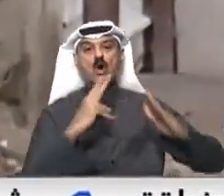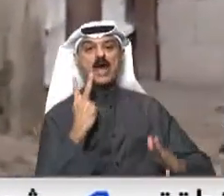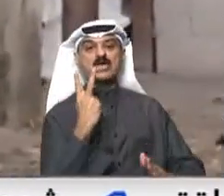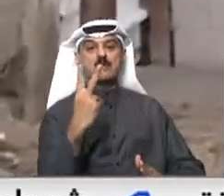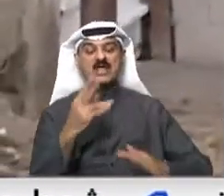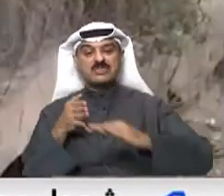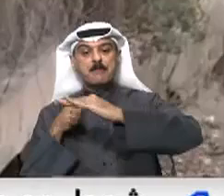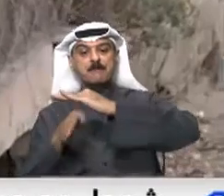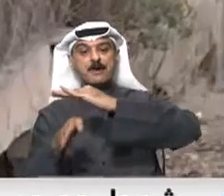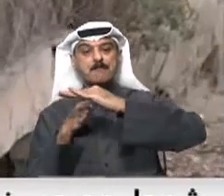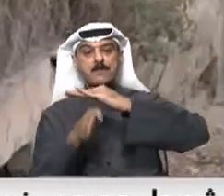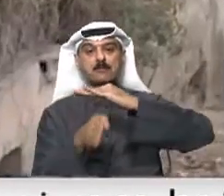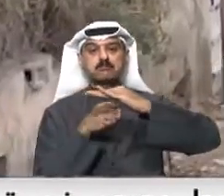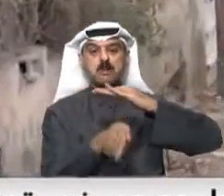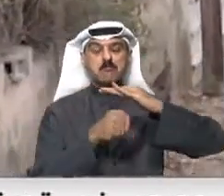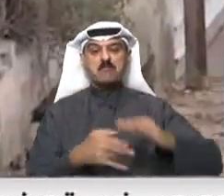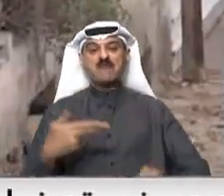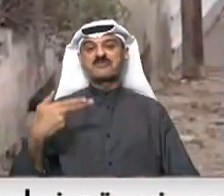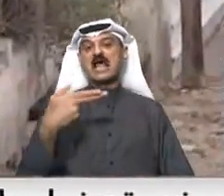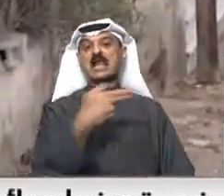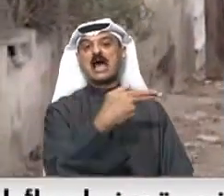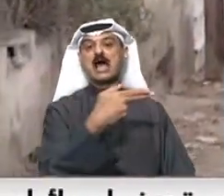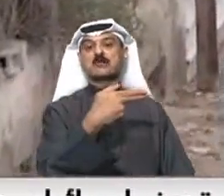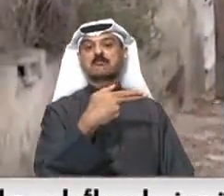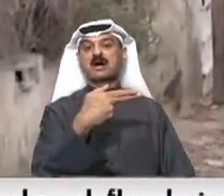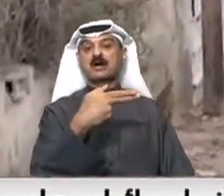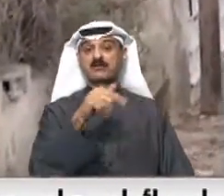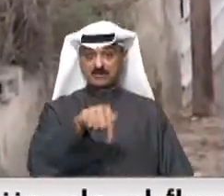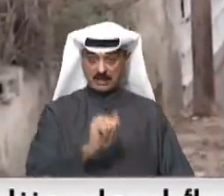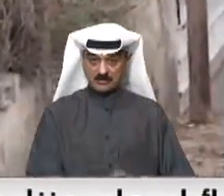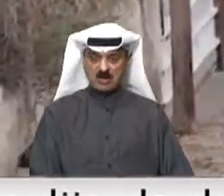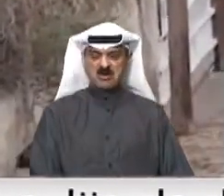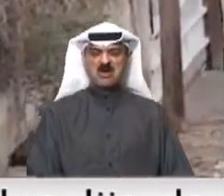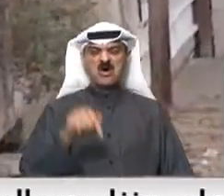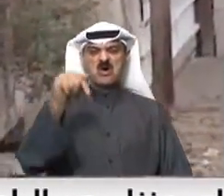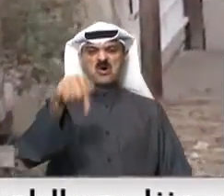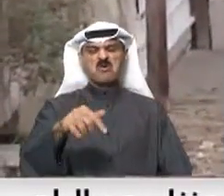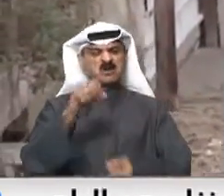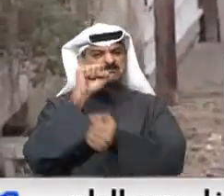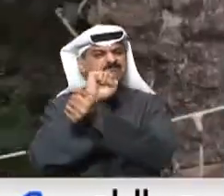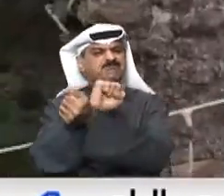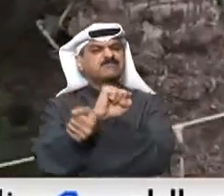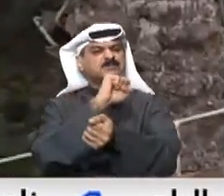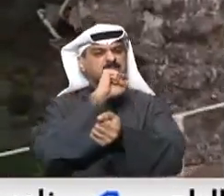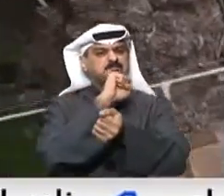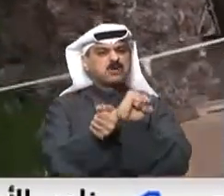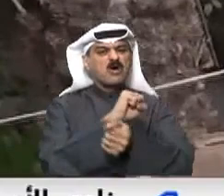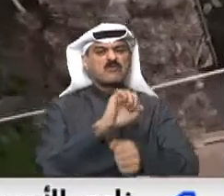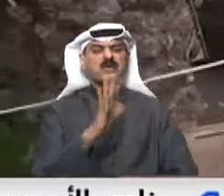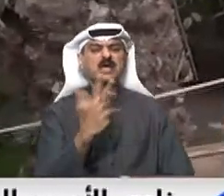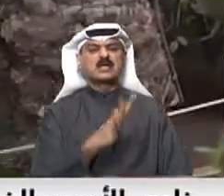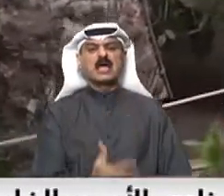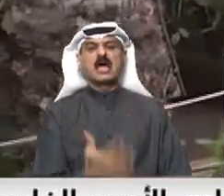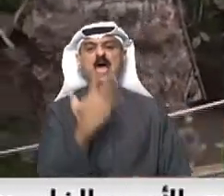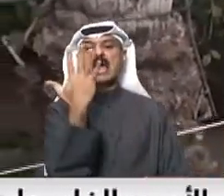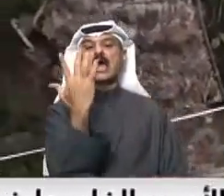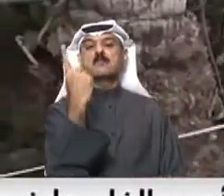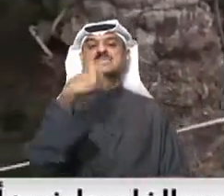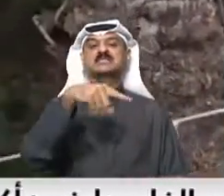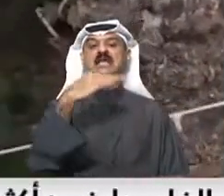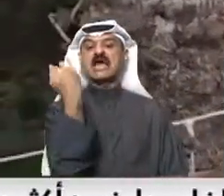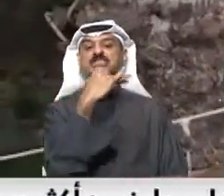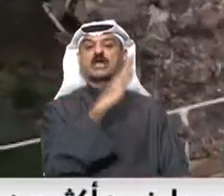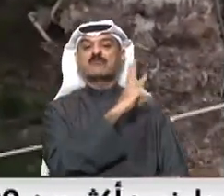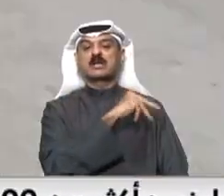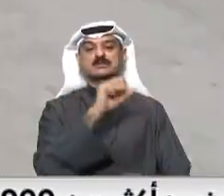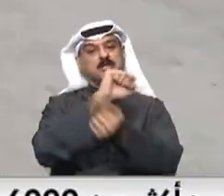ومناطق متفرقة في الضفة الغربية المحتلة، ونفذوا حملة اعتقالات طالت قرابة 15